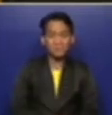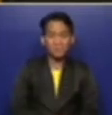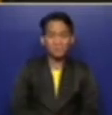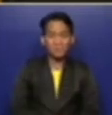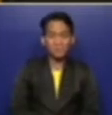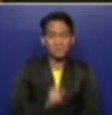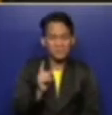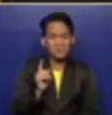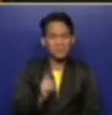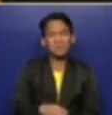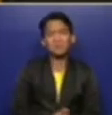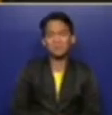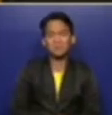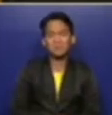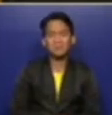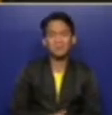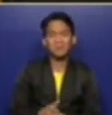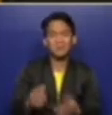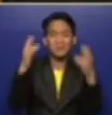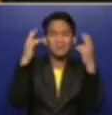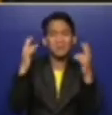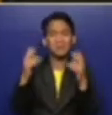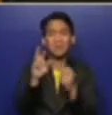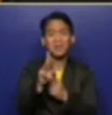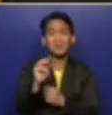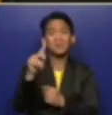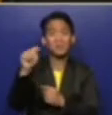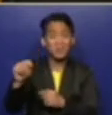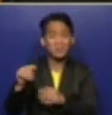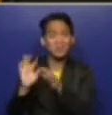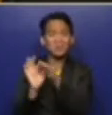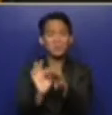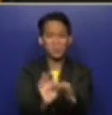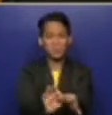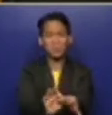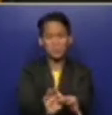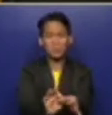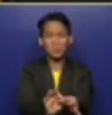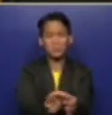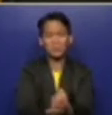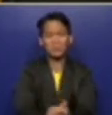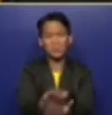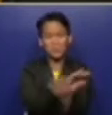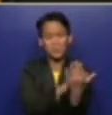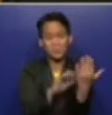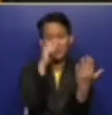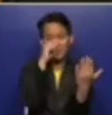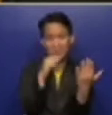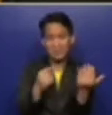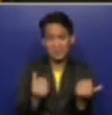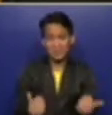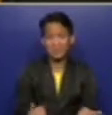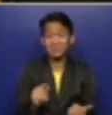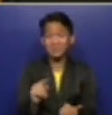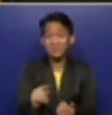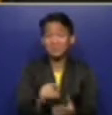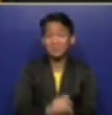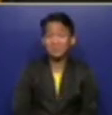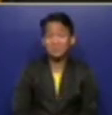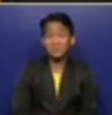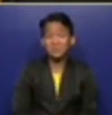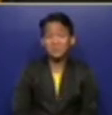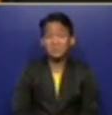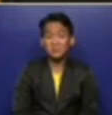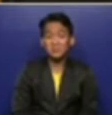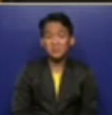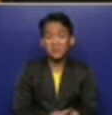ห่วงใยนะครับต่อสถานการณ์การชุมนุมที่เกิดขึ้นโดยเฉพาะประเทศไทยปัจจุบันก็อยู่ในสถานการณ์